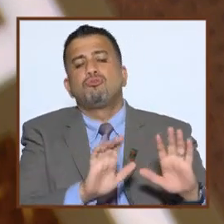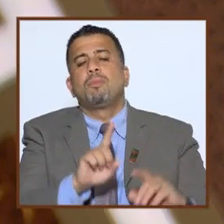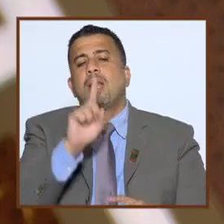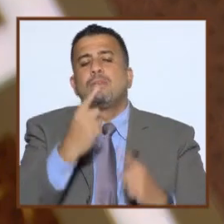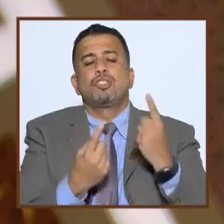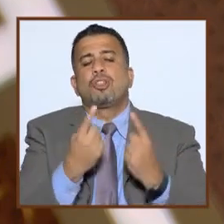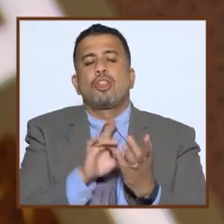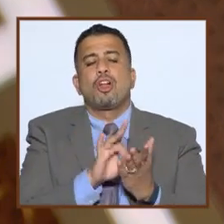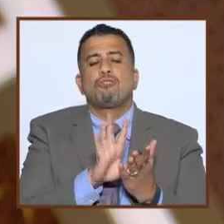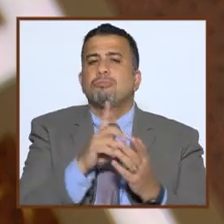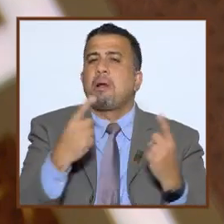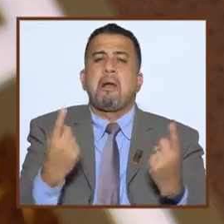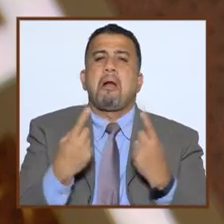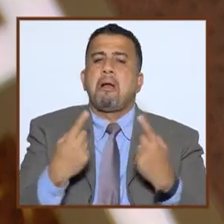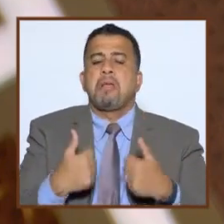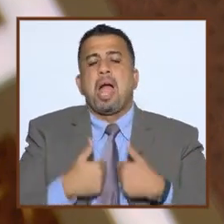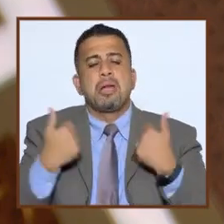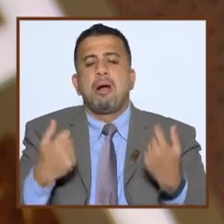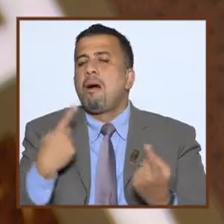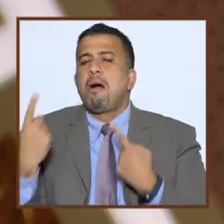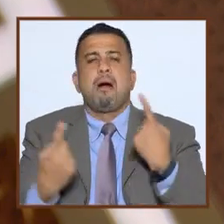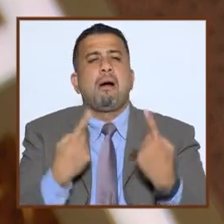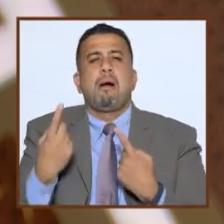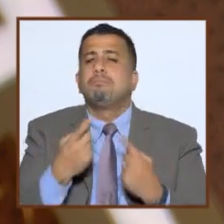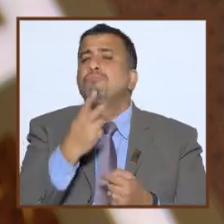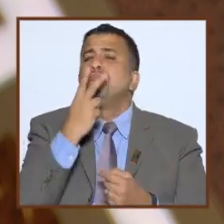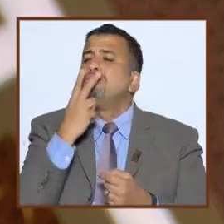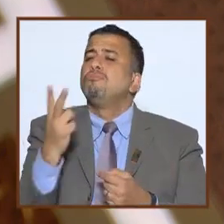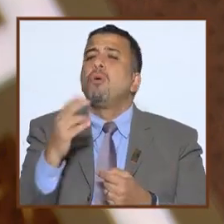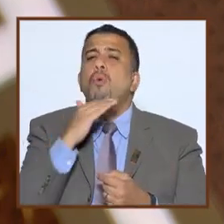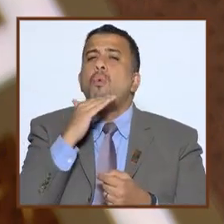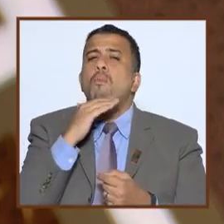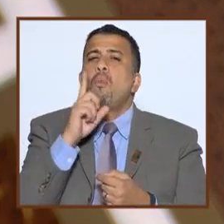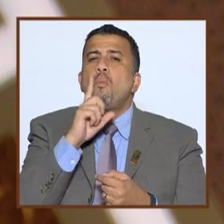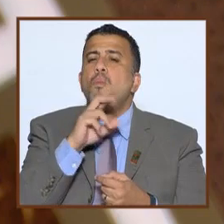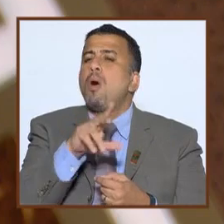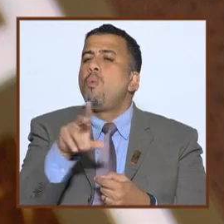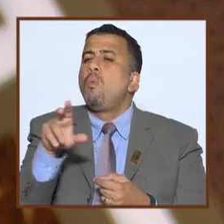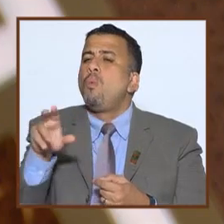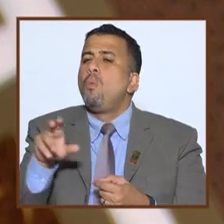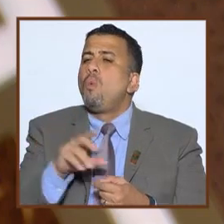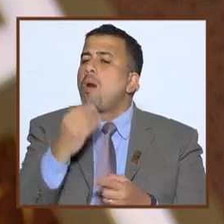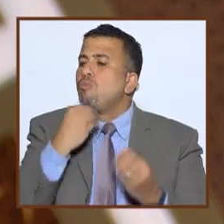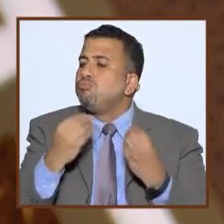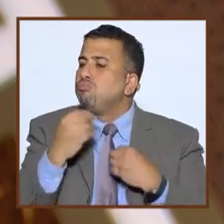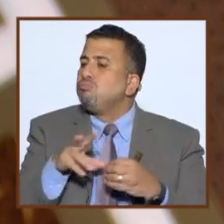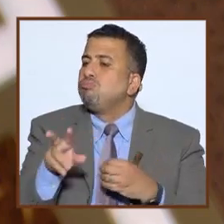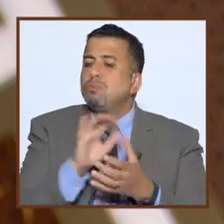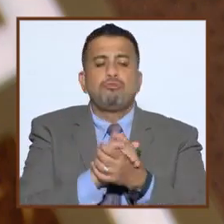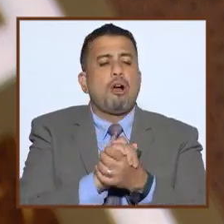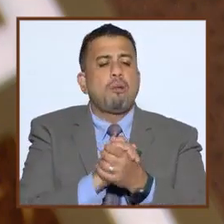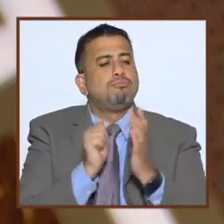وعيشي حياتك بشكل طبيعي وشوفي يعني اللي حولك شوفي والدتك خواتك جاراتك شوفي